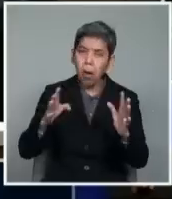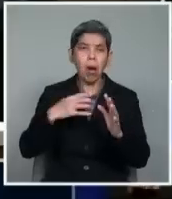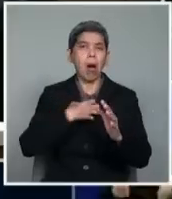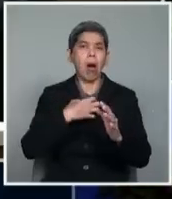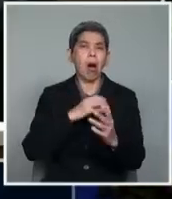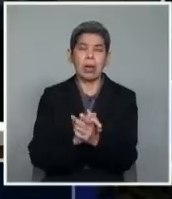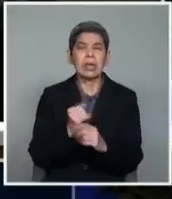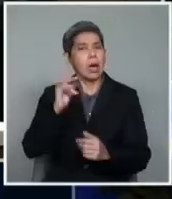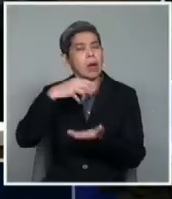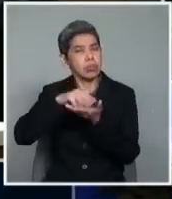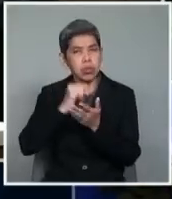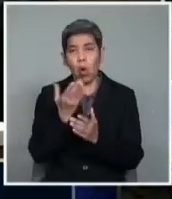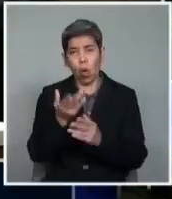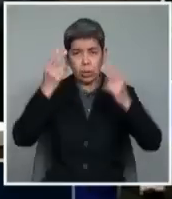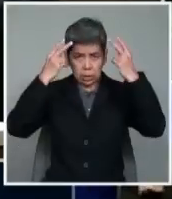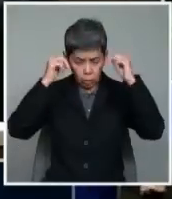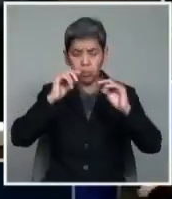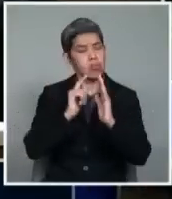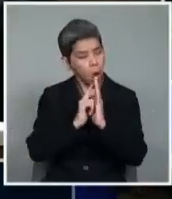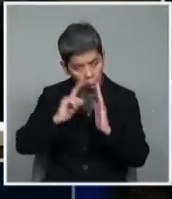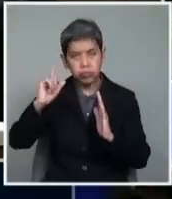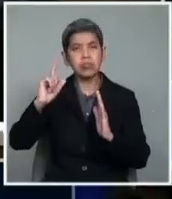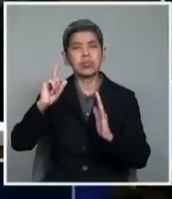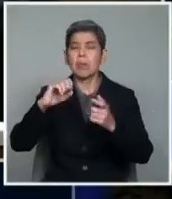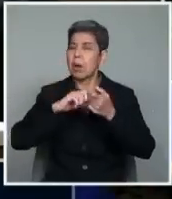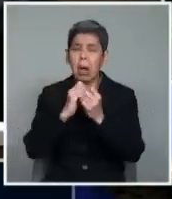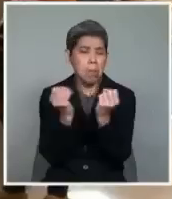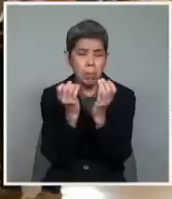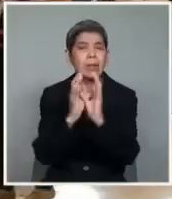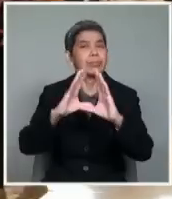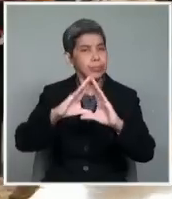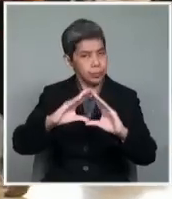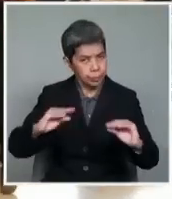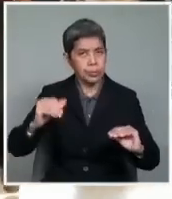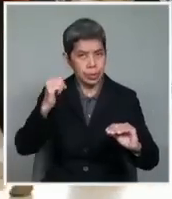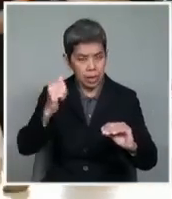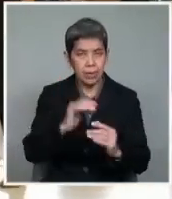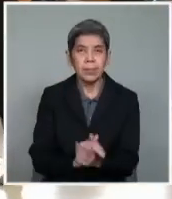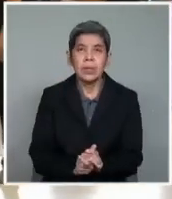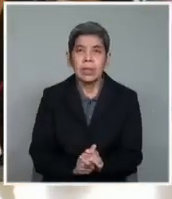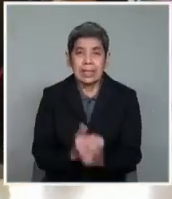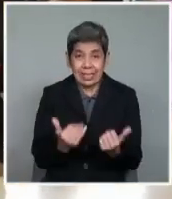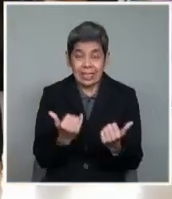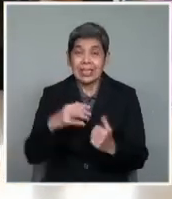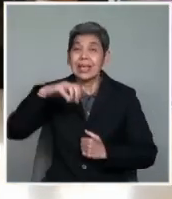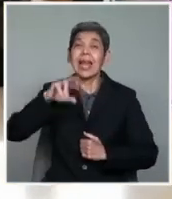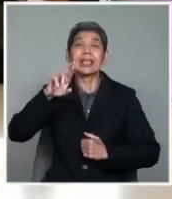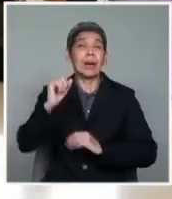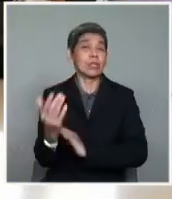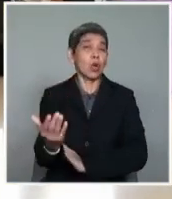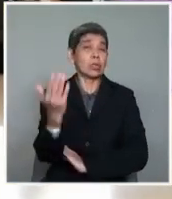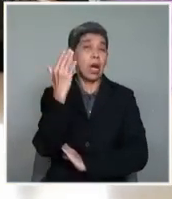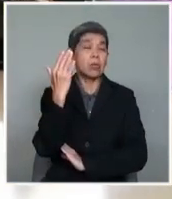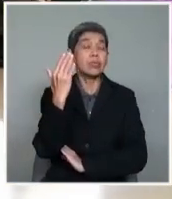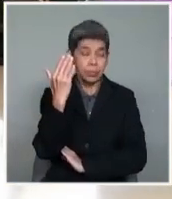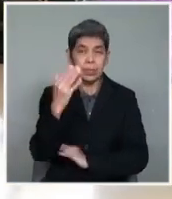อตลอดจนมีการเรียกร้องให้นายกรัฐมนตรีลาออกเพื่อขี้คายสถานการณ์ขณะที่บรรยากาศที่อาคารรัฐสภาเมื่อช่วงเช้าที่ผ่าน